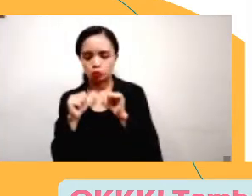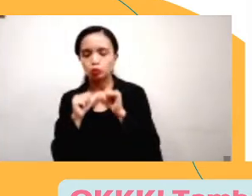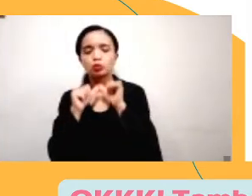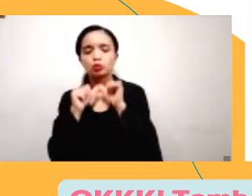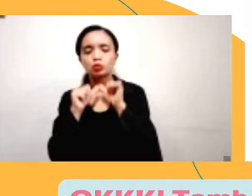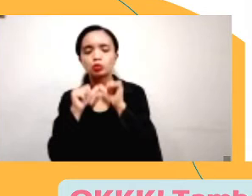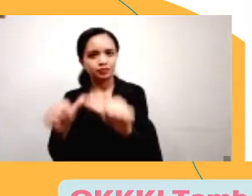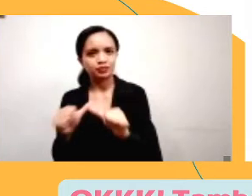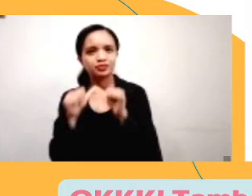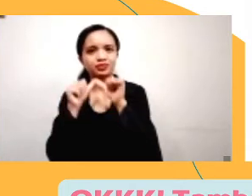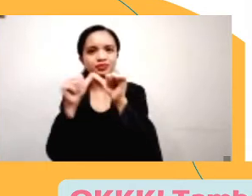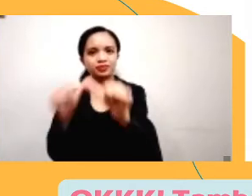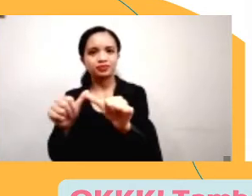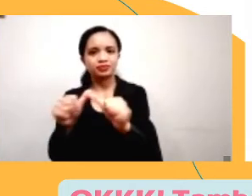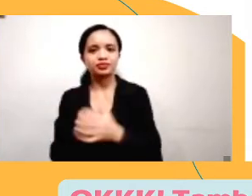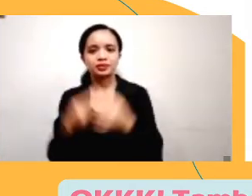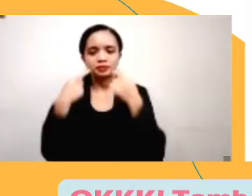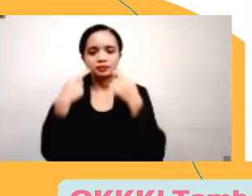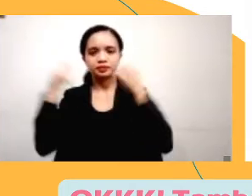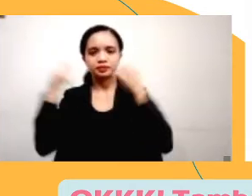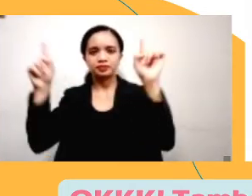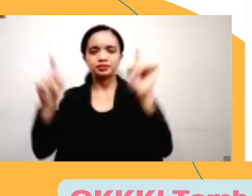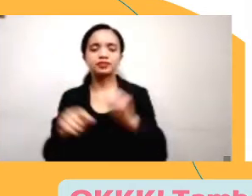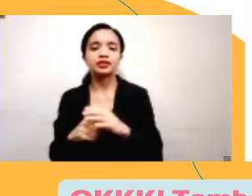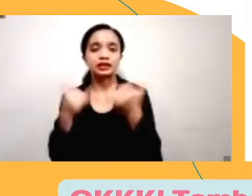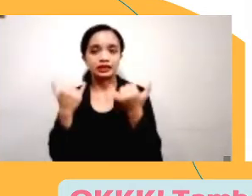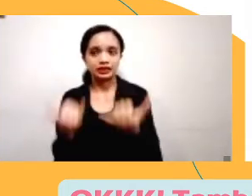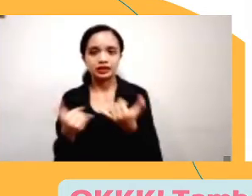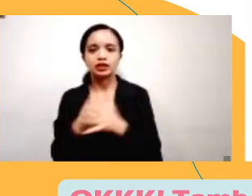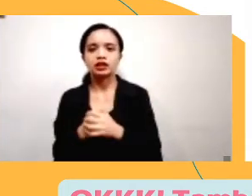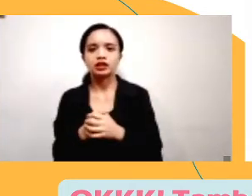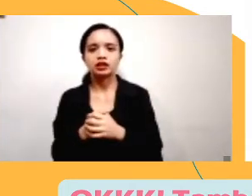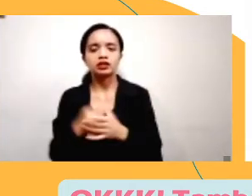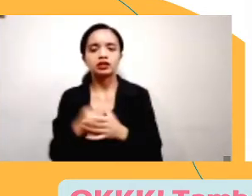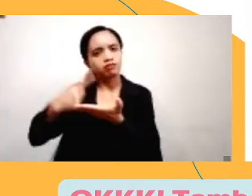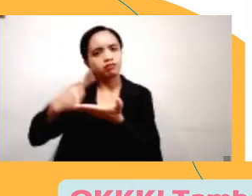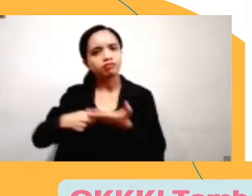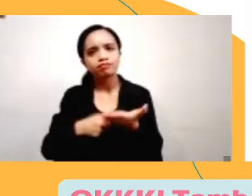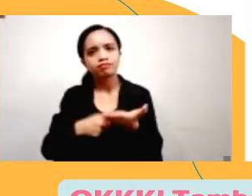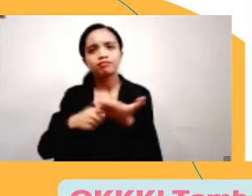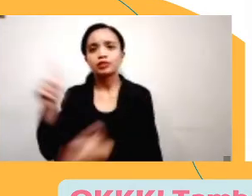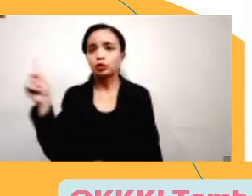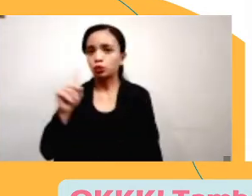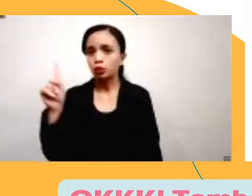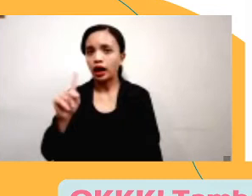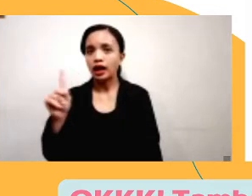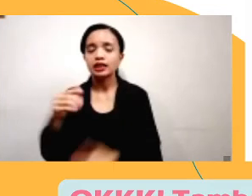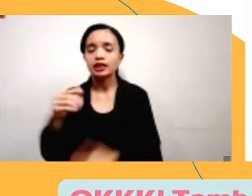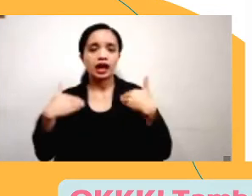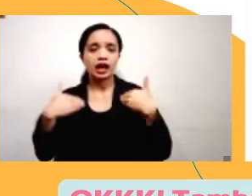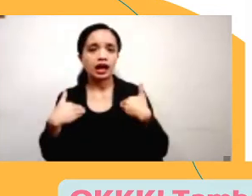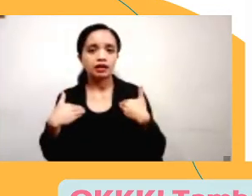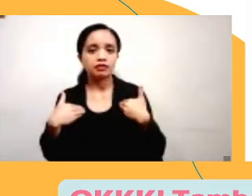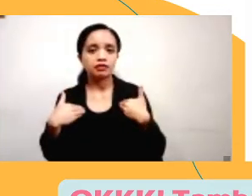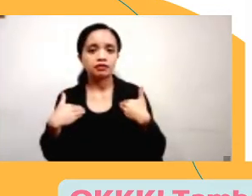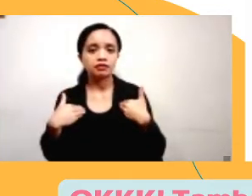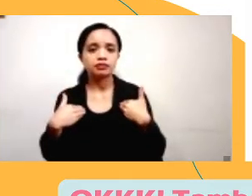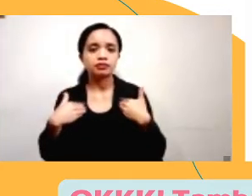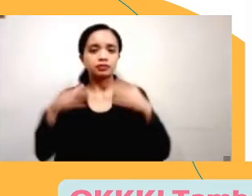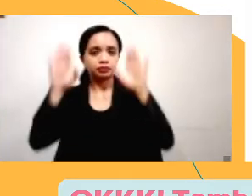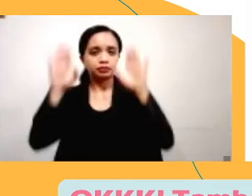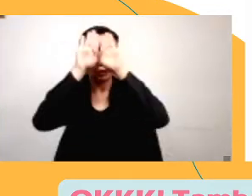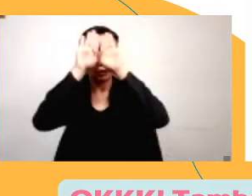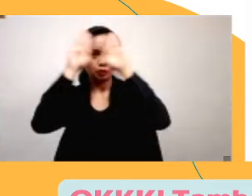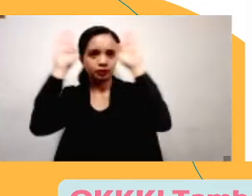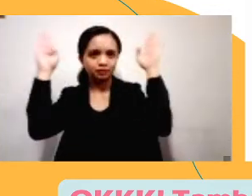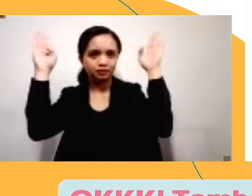yung pagyabong natin. So sa puntong ito, pag-uusapan natin ang pagkakaroon ng bukas na isip. So para sa